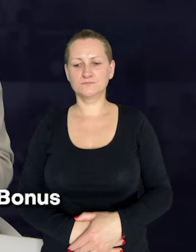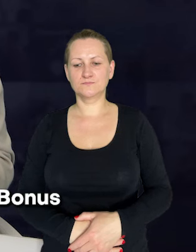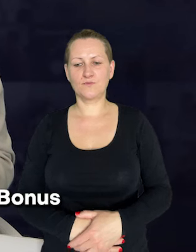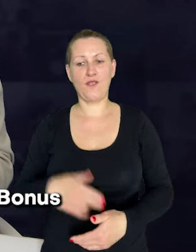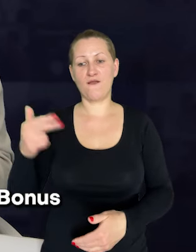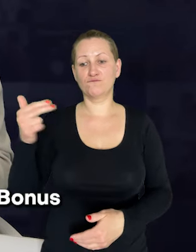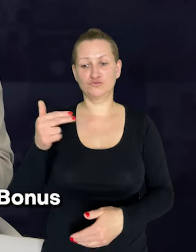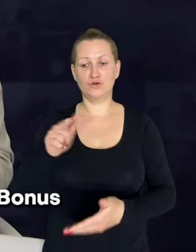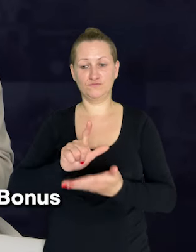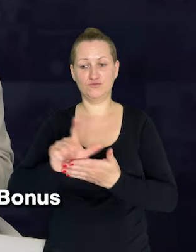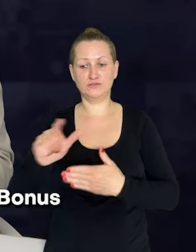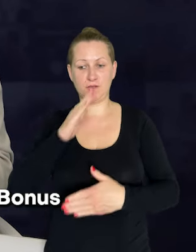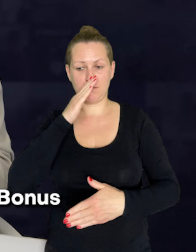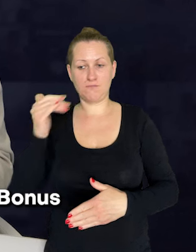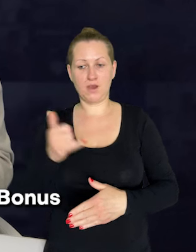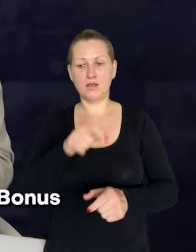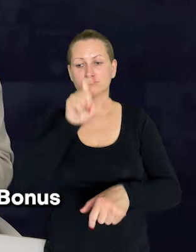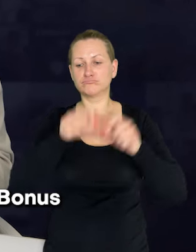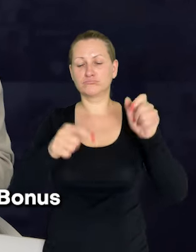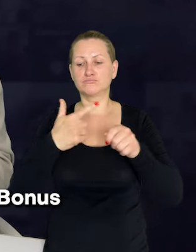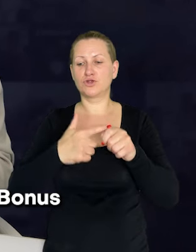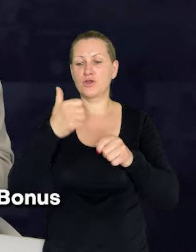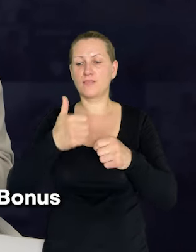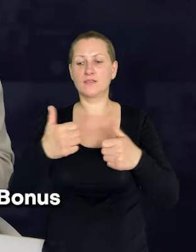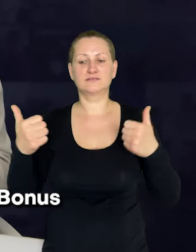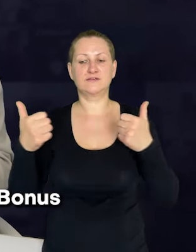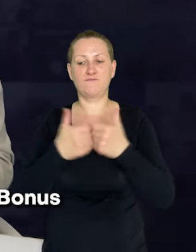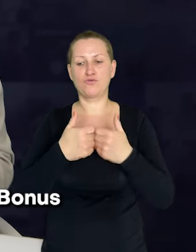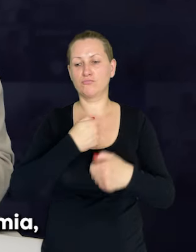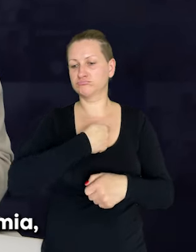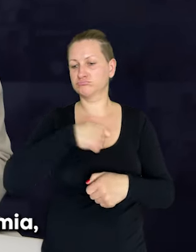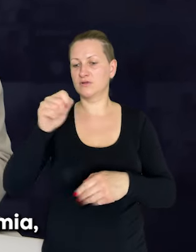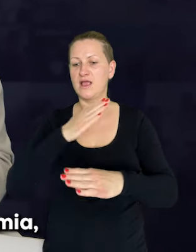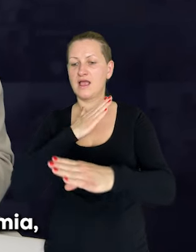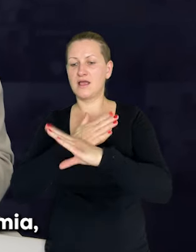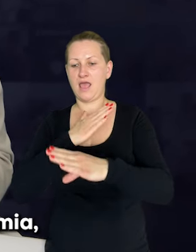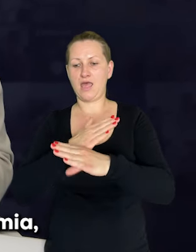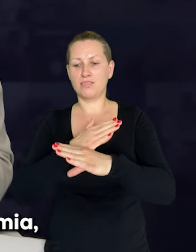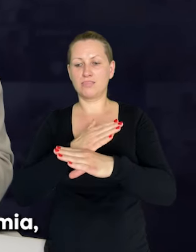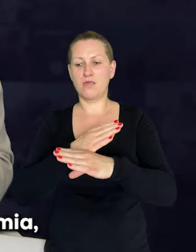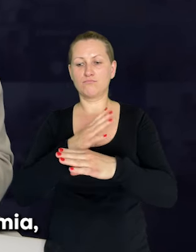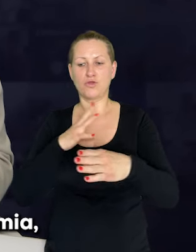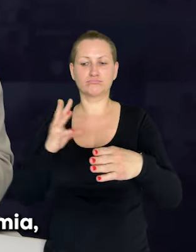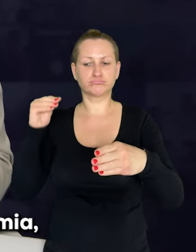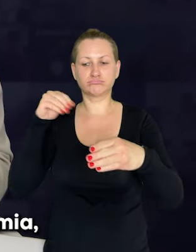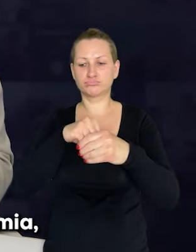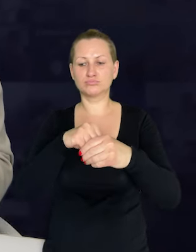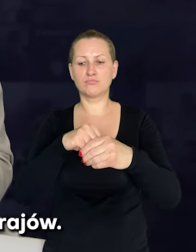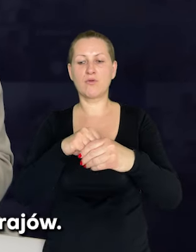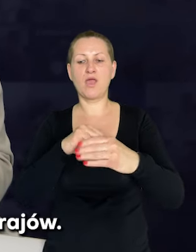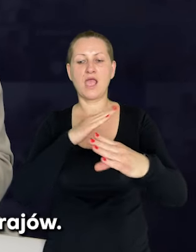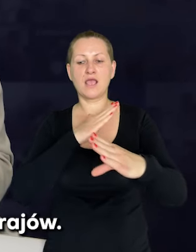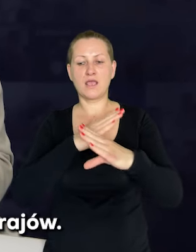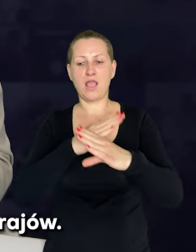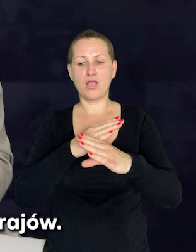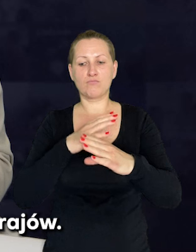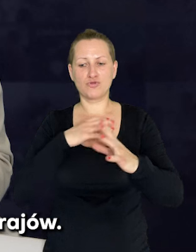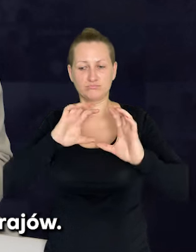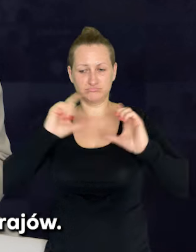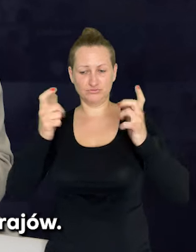W niedzielę 12 maja 21 zawodników Biofit Bonus Karate Team wzięło udział w Pomerania Cup Karate Rumia, w którym brało